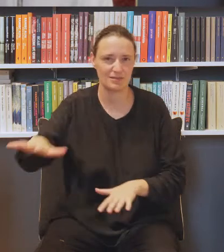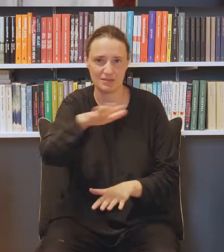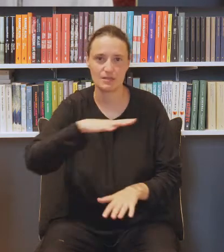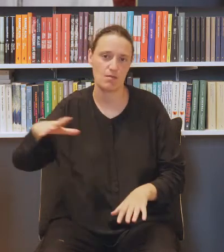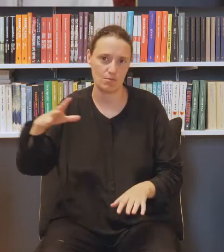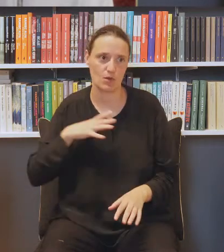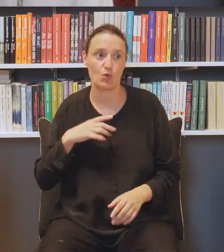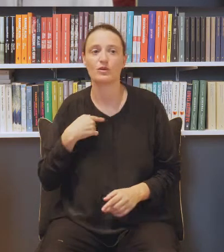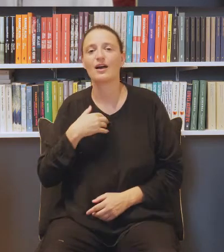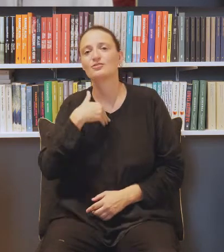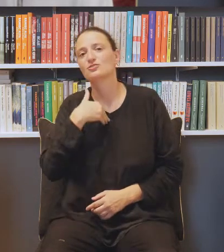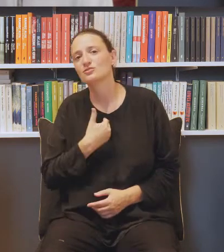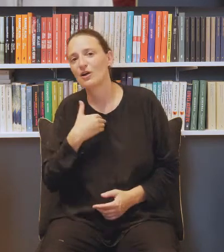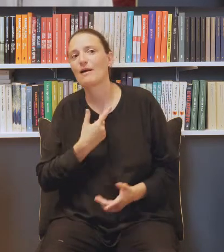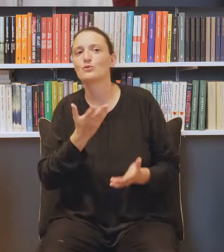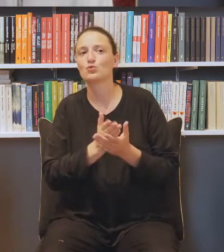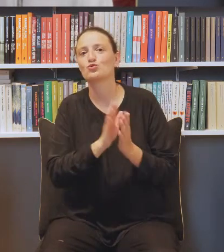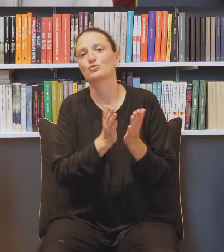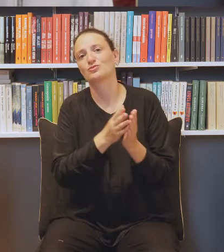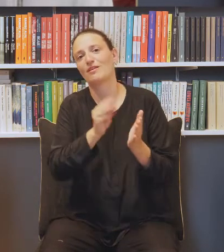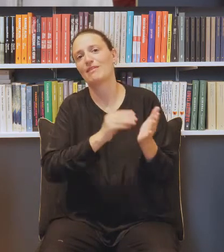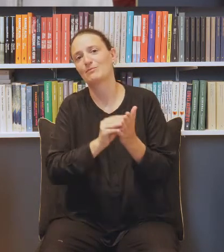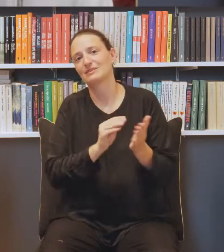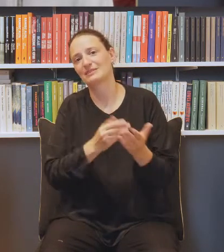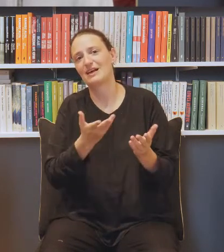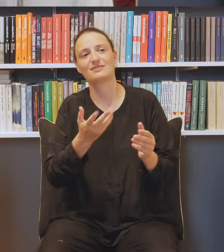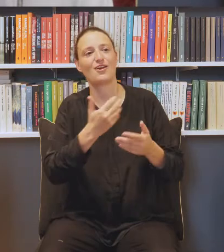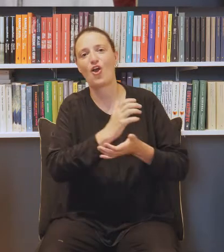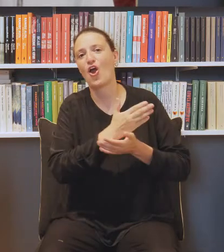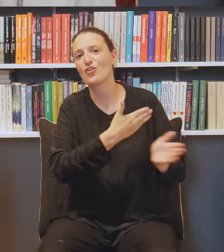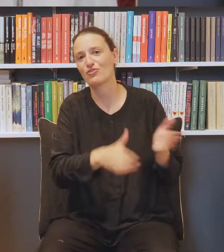nie, że to już oddałem tą książkę, no bo bym to jeszcze dopisał.